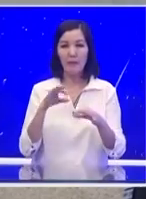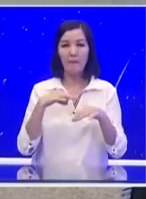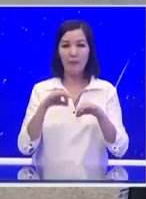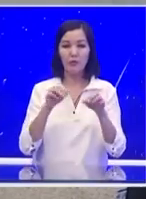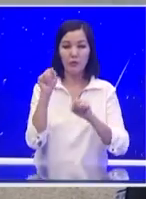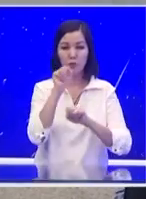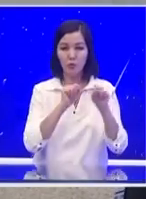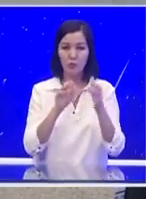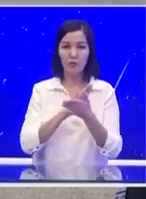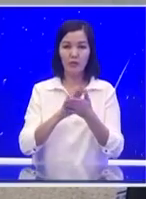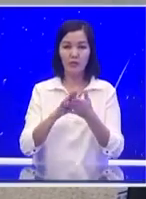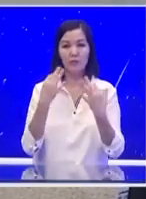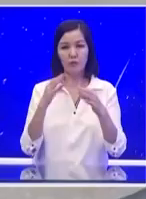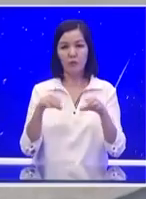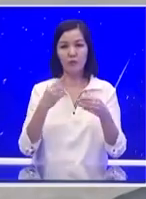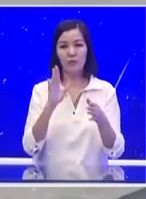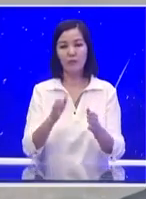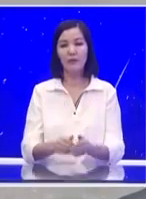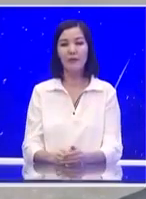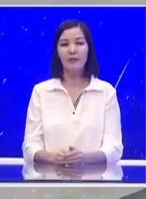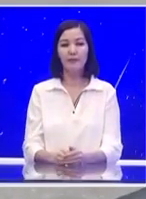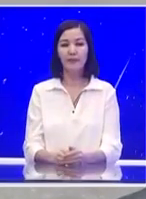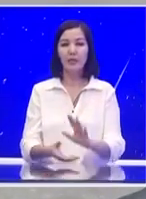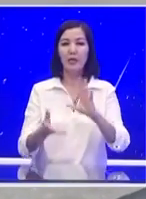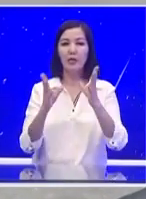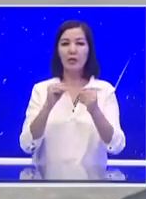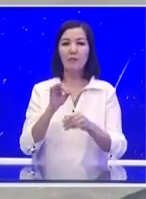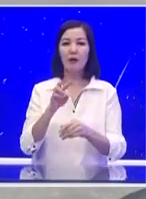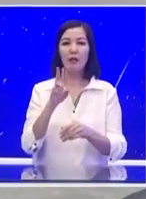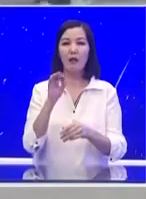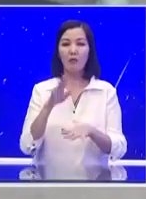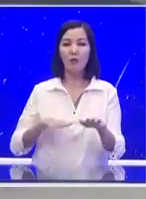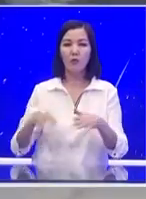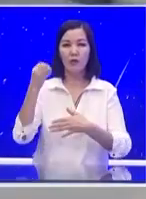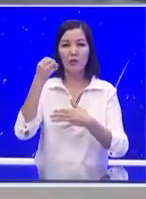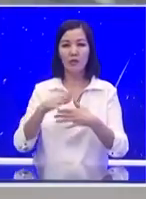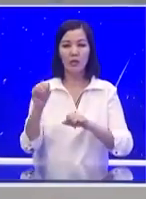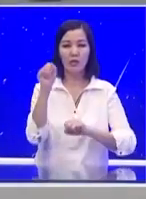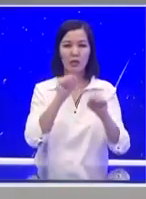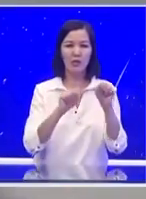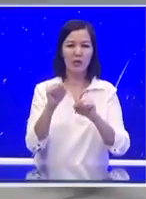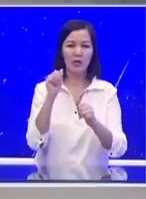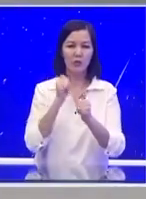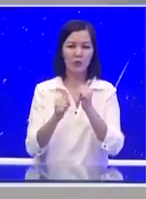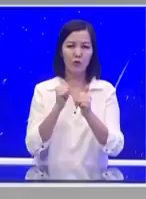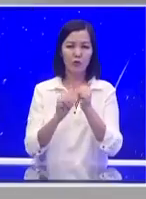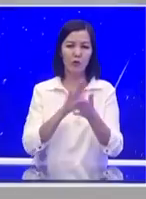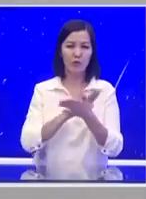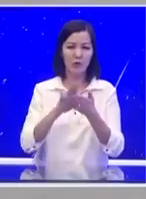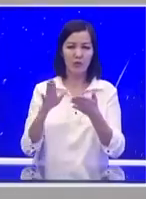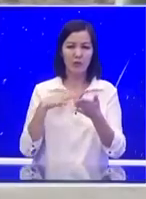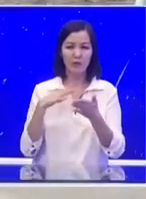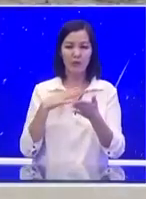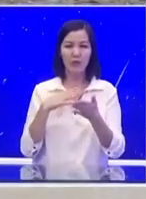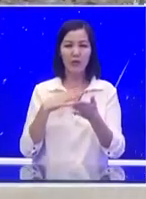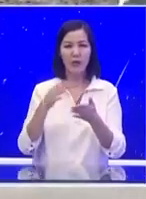дезинфекциясын жасатқызып, арғарта жүре береді. Жалпы Алакөл ауданы орталығында залалсыздандыру жұмыстары күнделікті жүргізіліп жатыр.